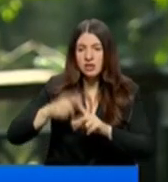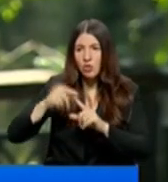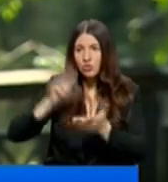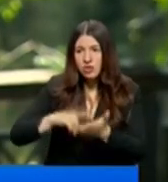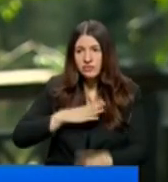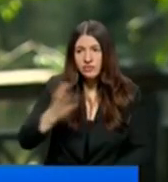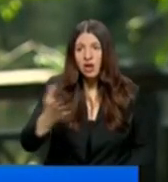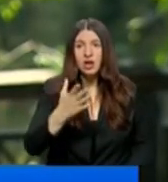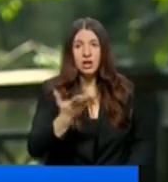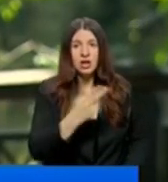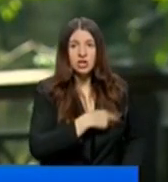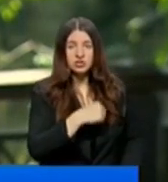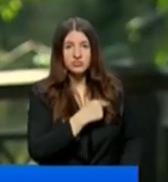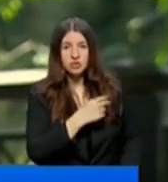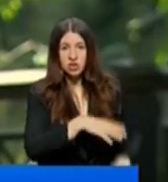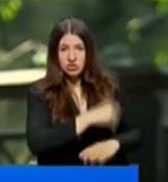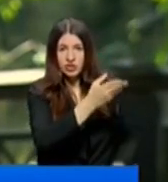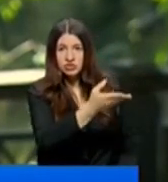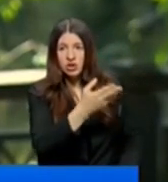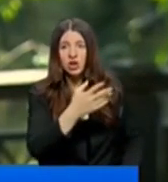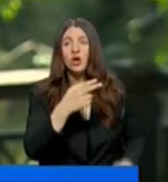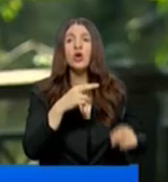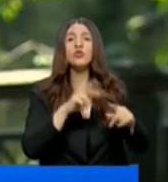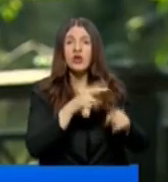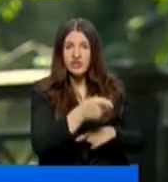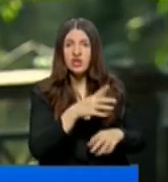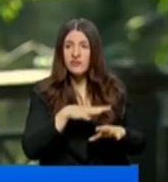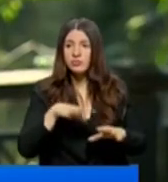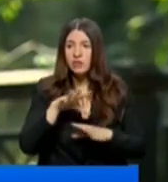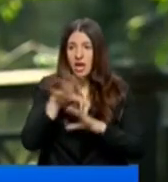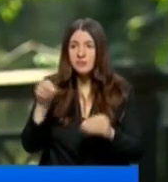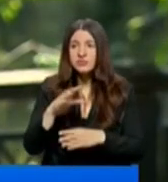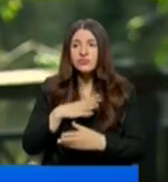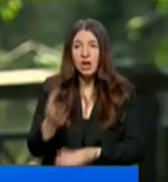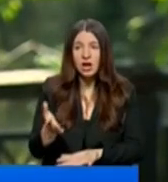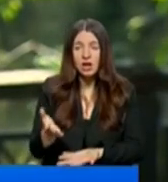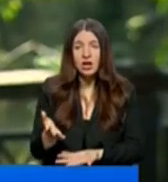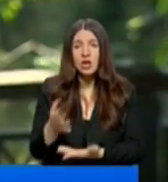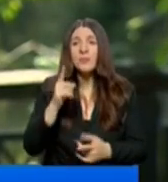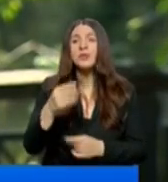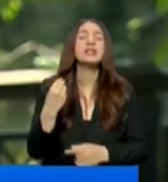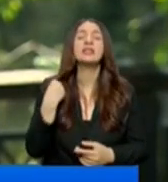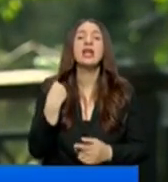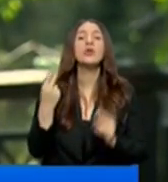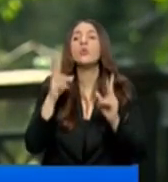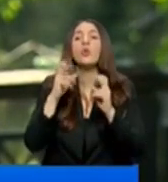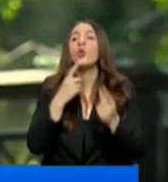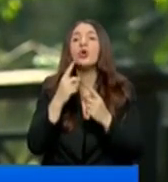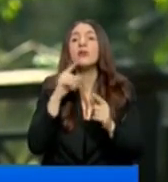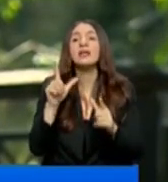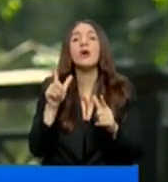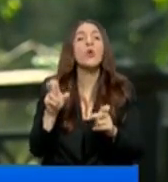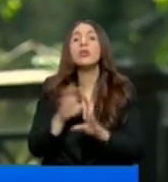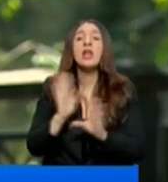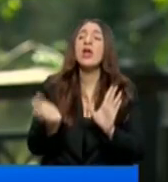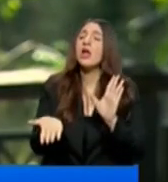İsveç. İsveç, evet. Norveç, evet. Bütün bunlar var. Bu yeni ele alınması gereken bir konu